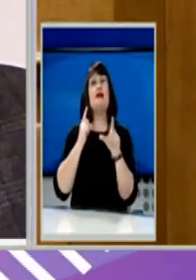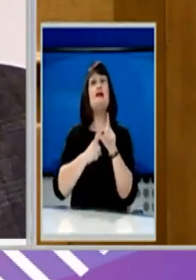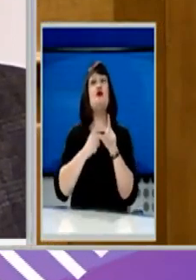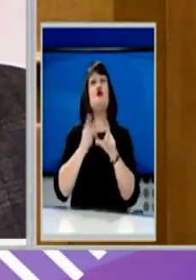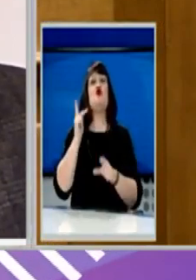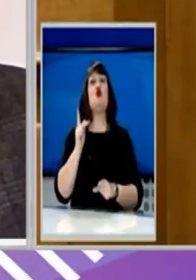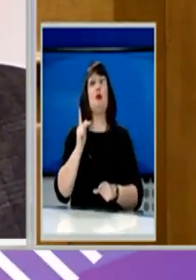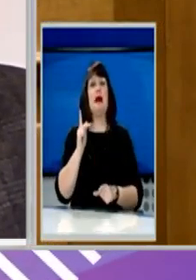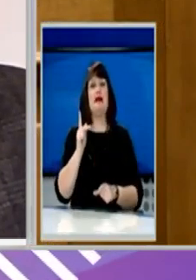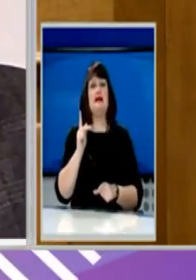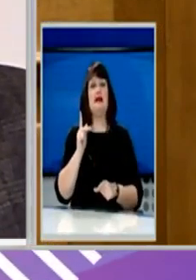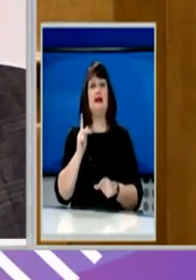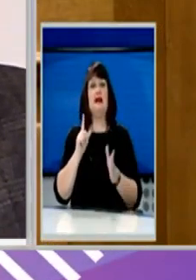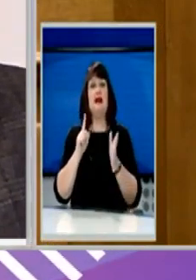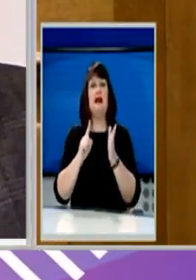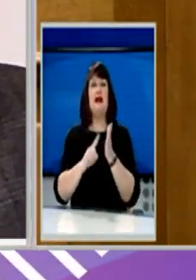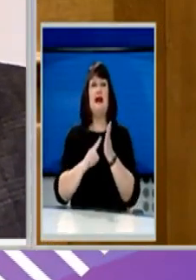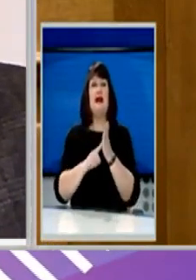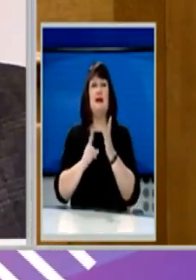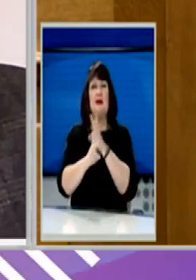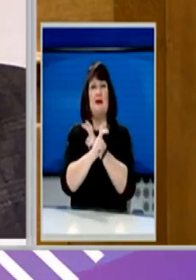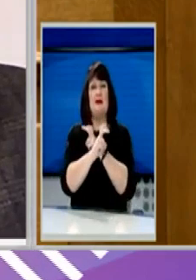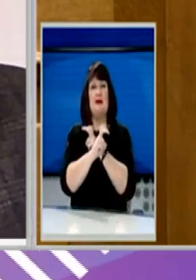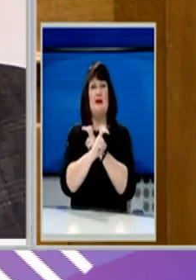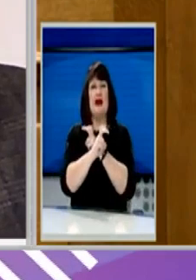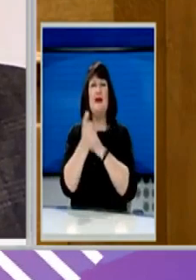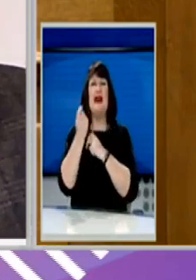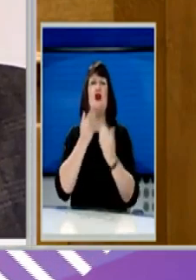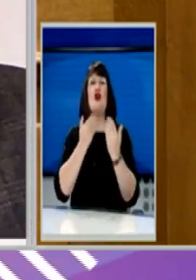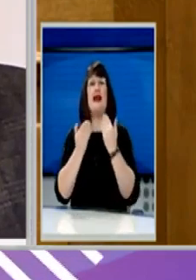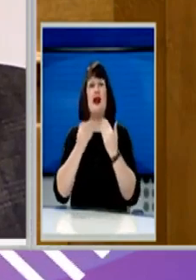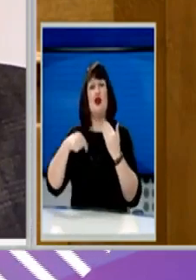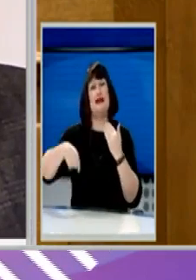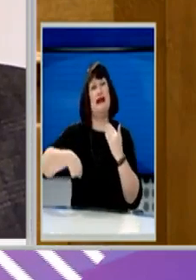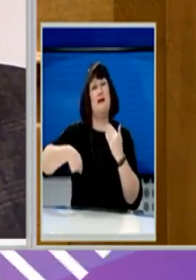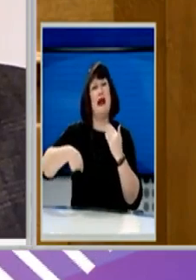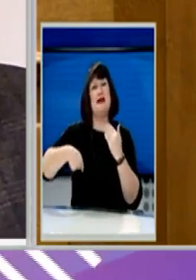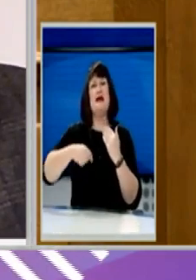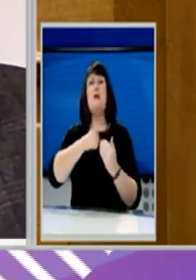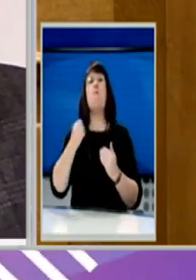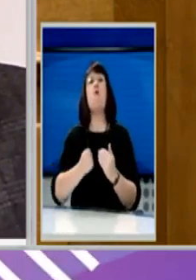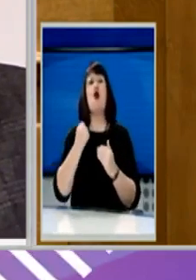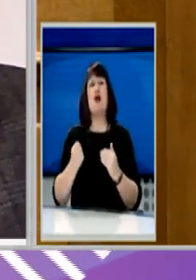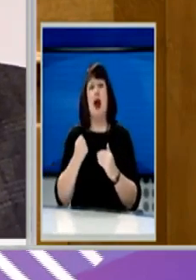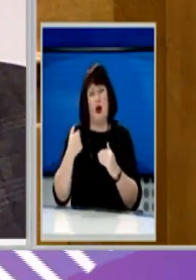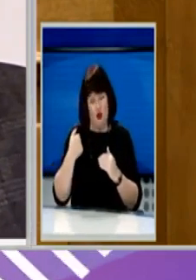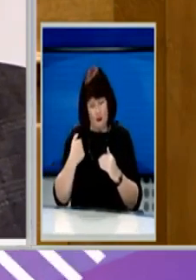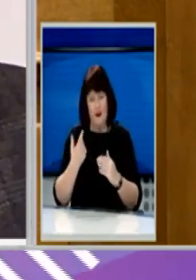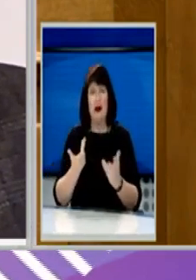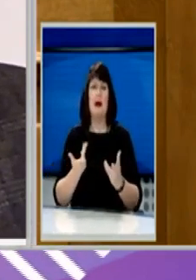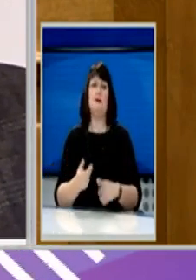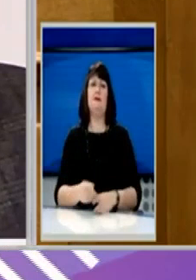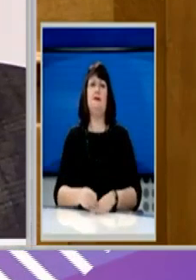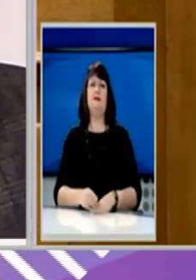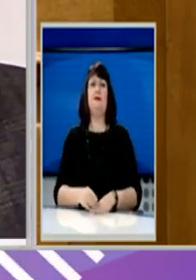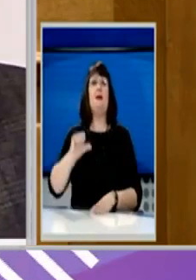ευχάριστο. Εν πάση περιπτώσει, γιατί θίξατε αρκετά θέματα που είναι πολύ σοβαρά, να πω κλείνοντας ότι σε σχέση με τον προϋπολογισμό το αποτέλεσμα